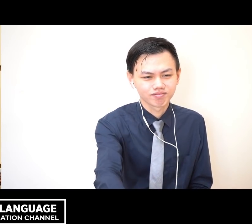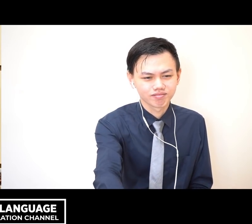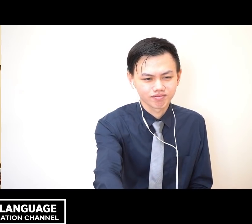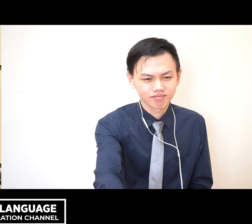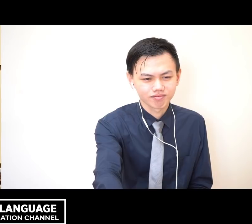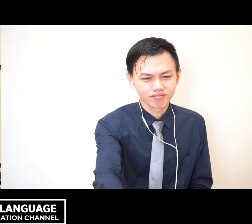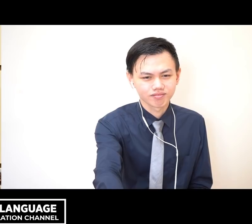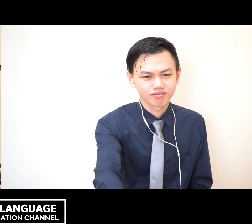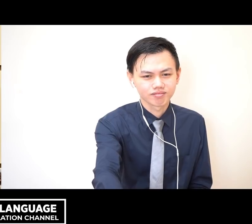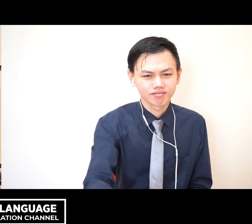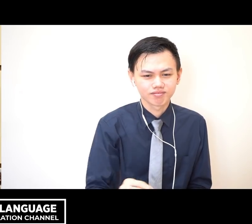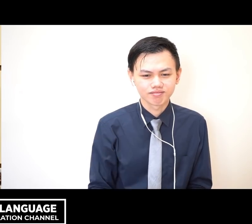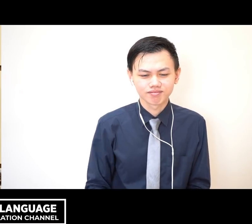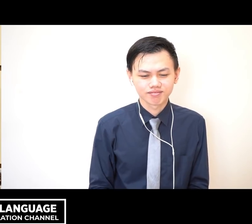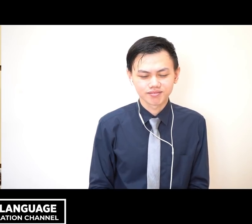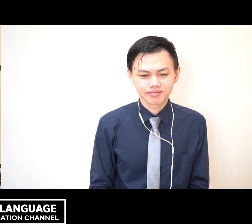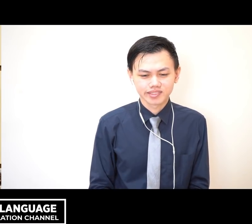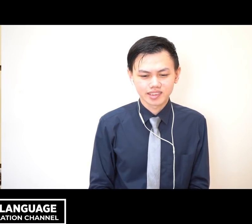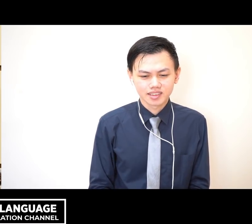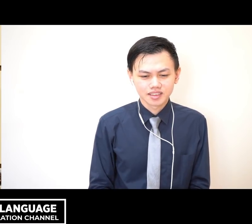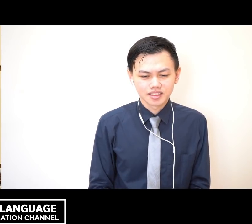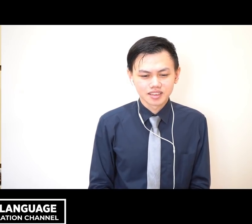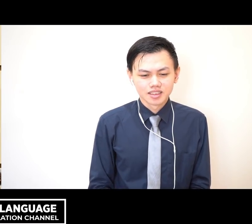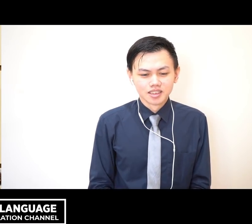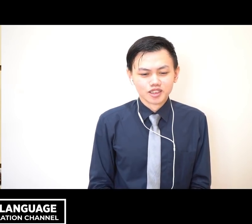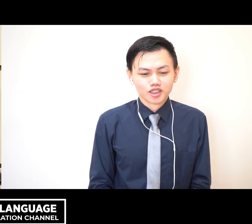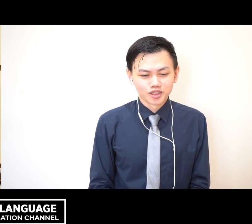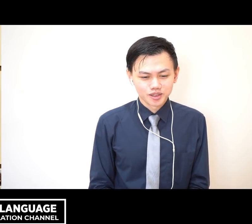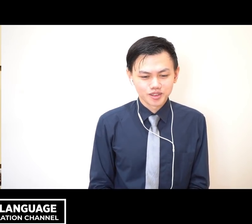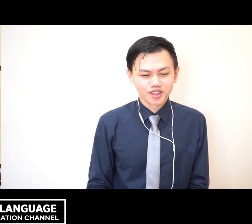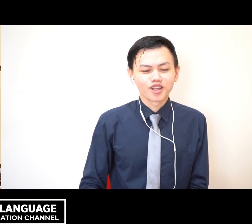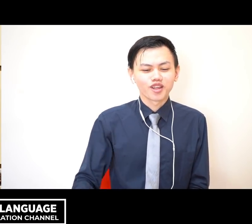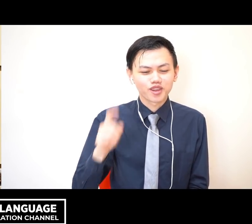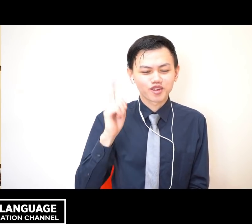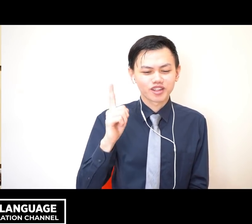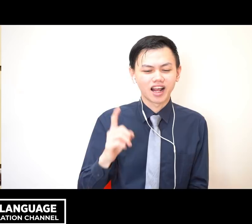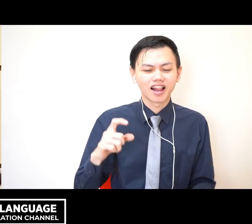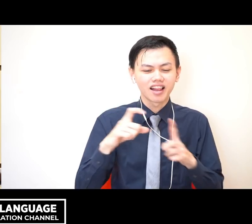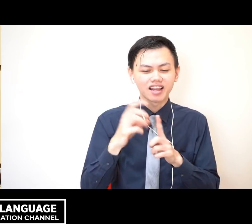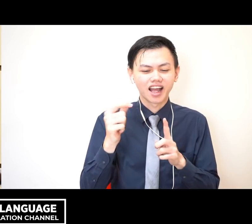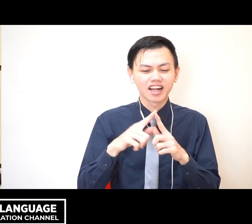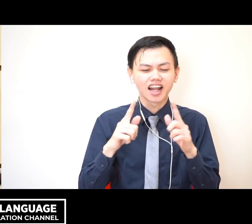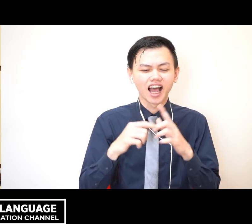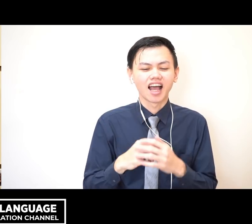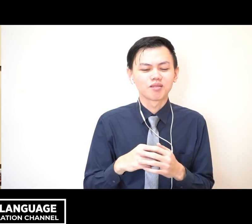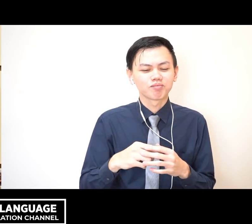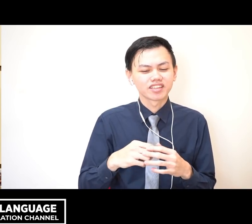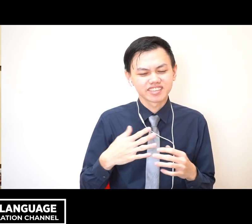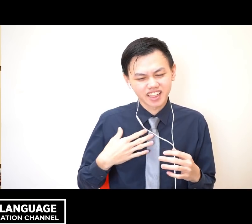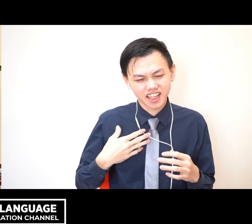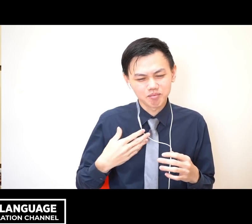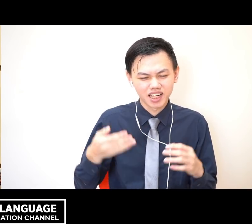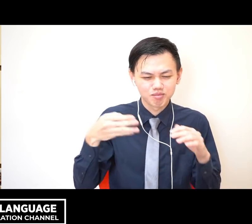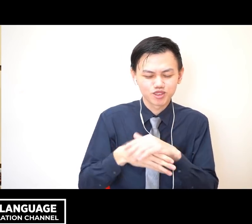untuk mati di kayu salib bagi saudara dan saya, untuk menebus dosa kita. Kasih yang berkorban selalu